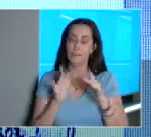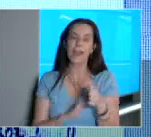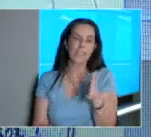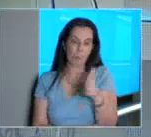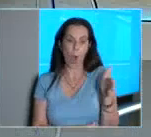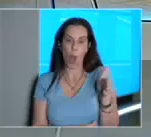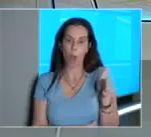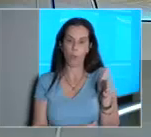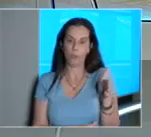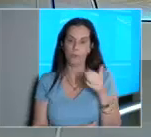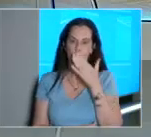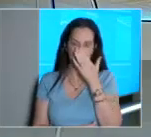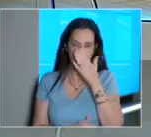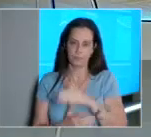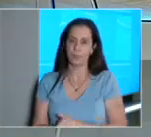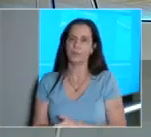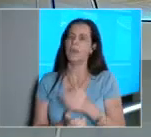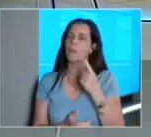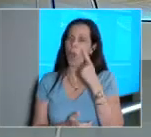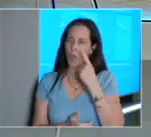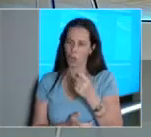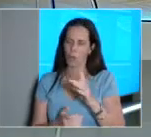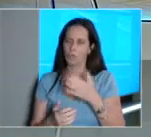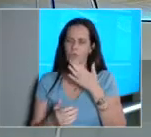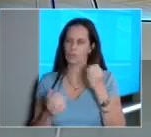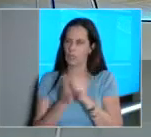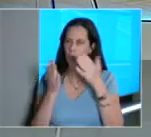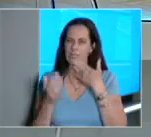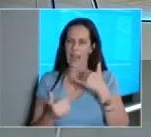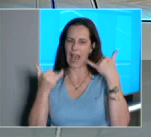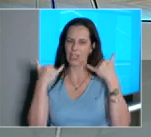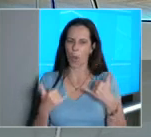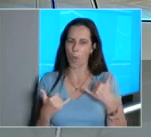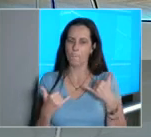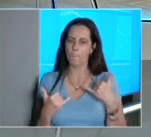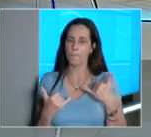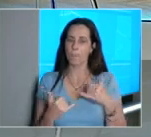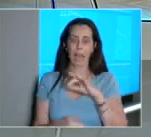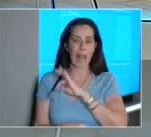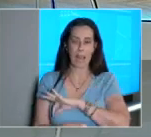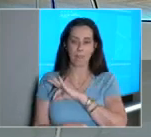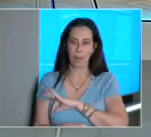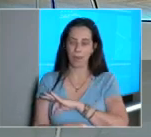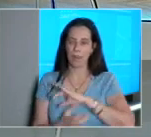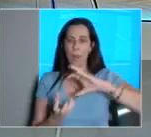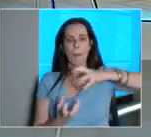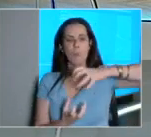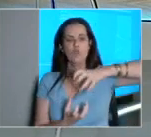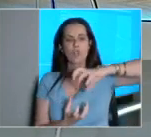השמאל. הם מקדישו לה את הקריקטורה האחרת. אבל נמשיך לקריקטורה של ישראל היום. שימו לב, אביגדור ליברמן,